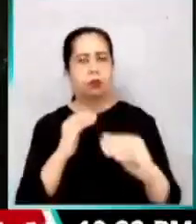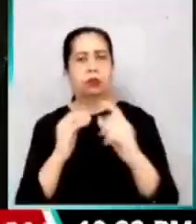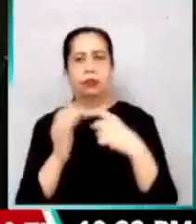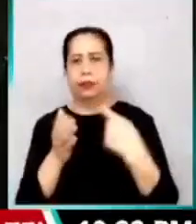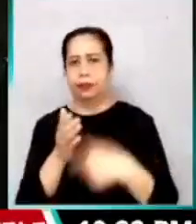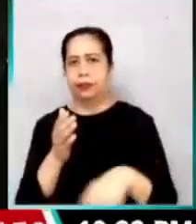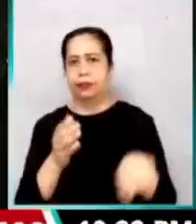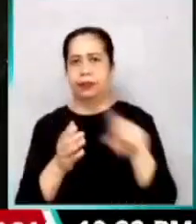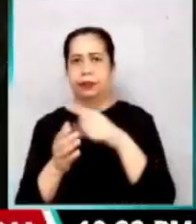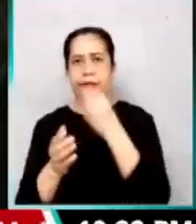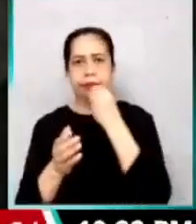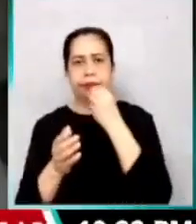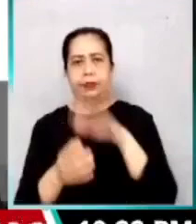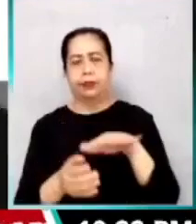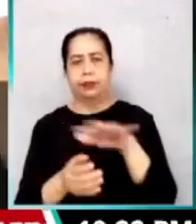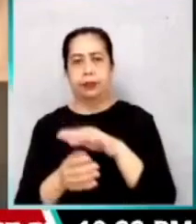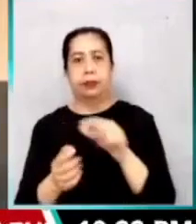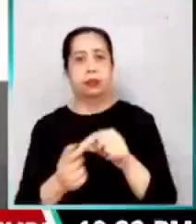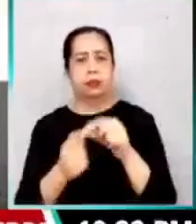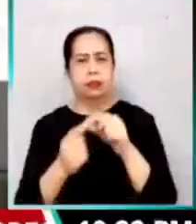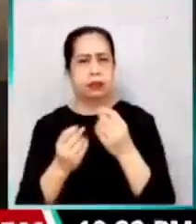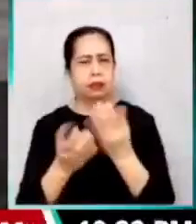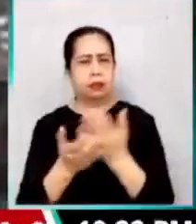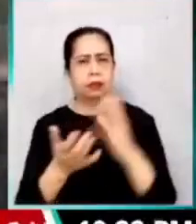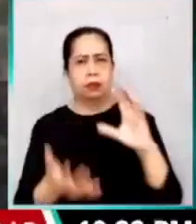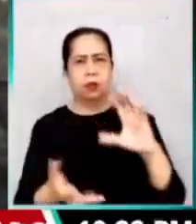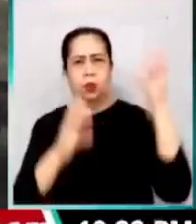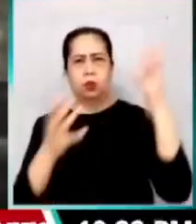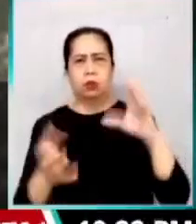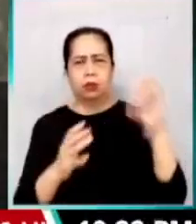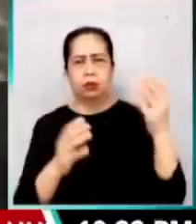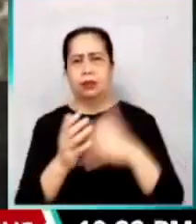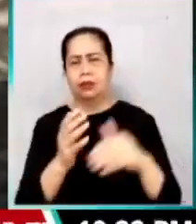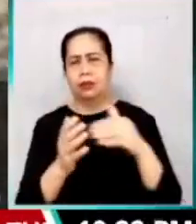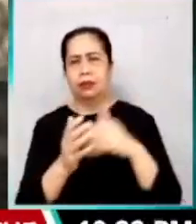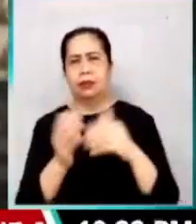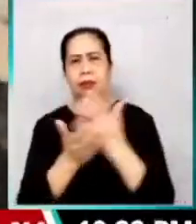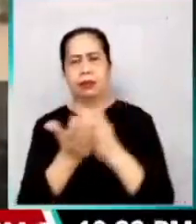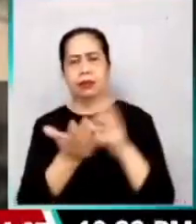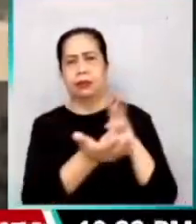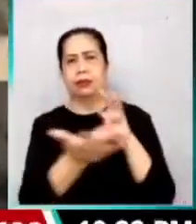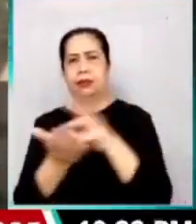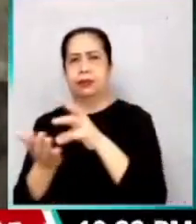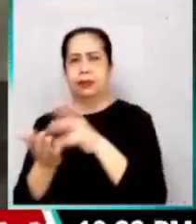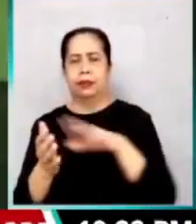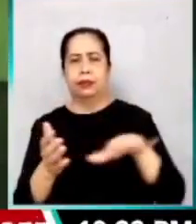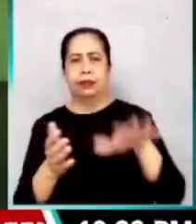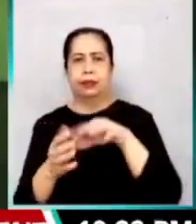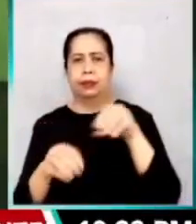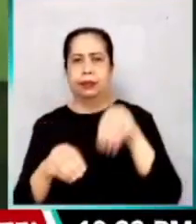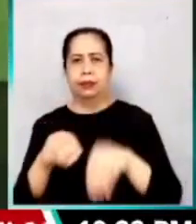pagkain, lalo na't ilang kalamidad ang humagupit na naman sa ilang sektor ng agrikultura ngayong taon.